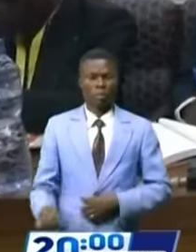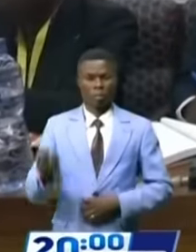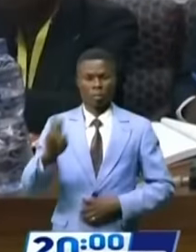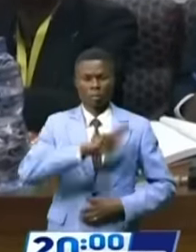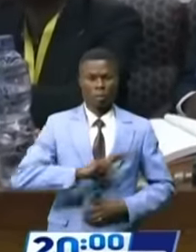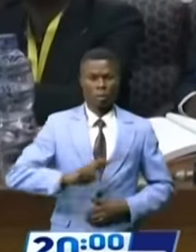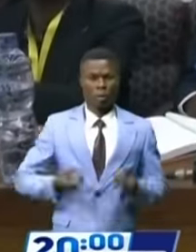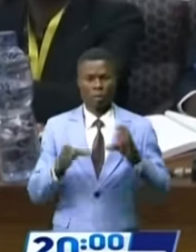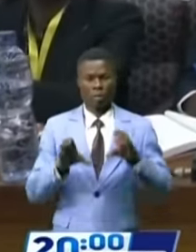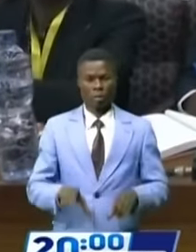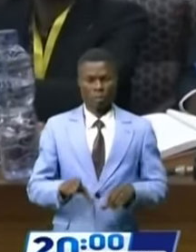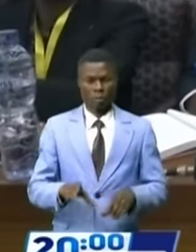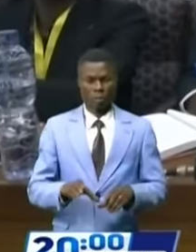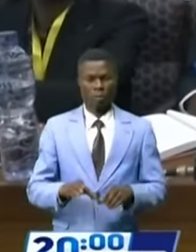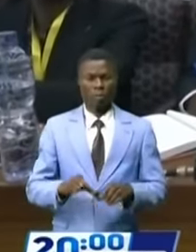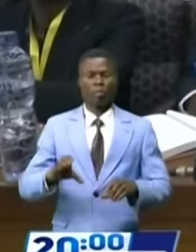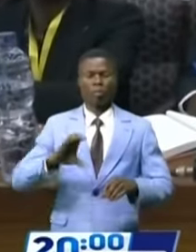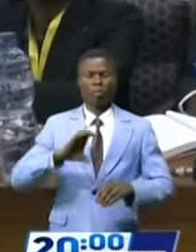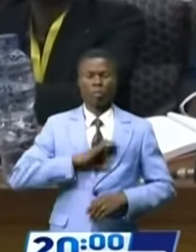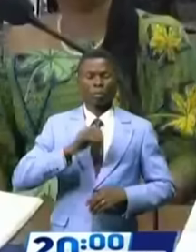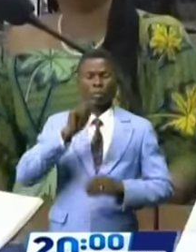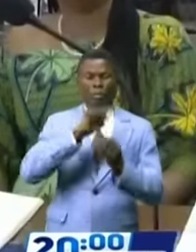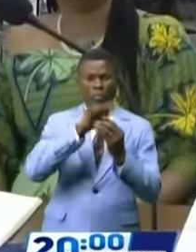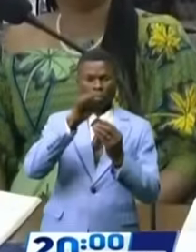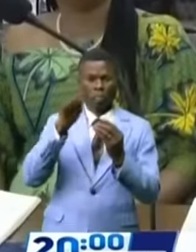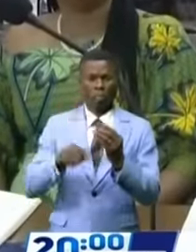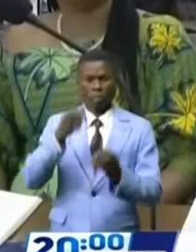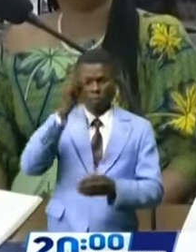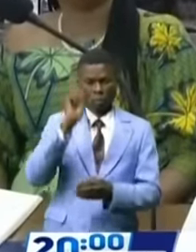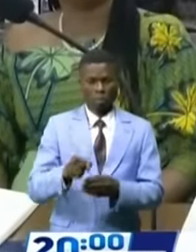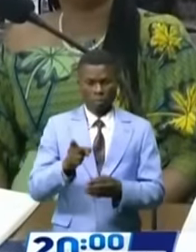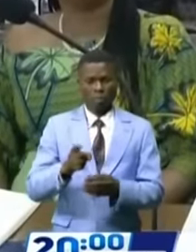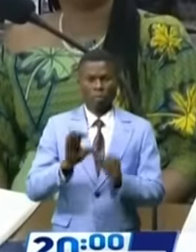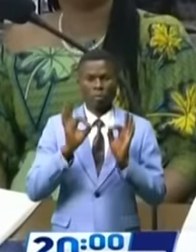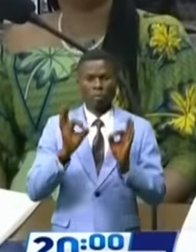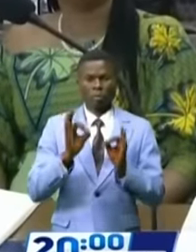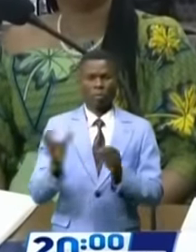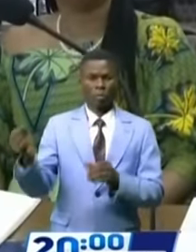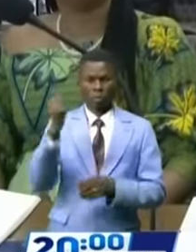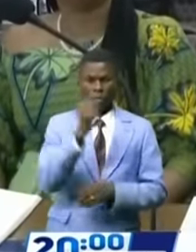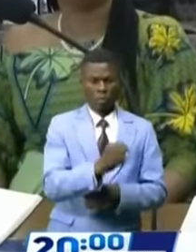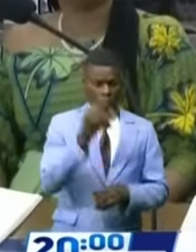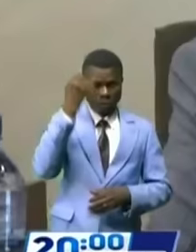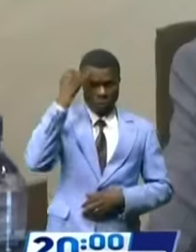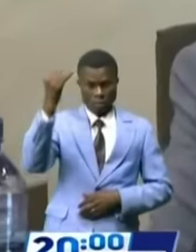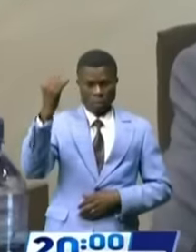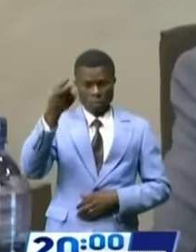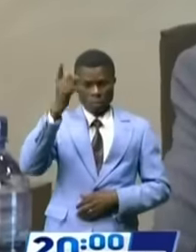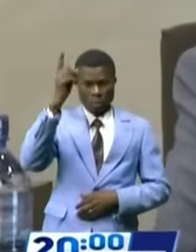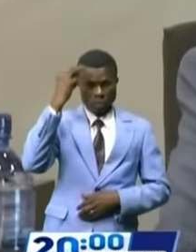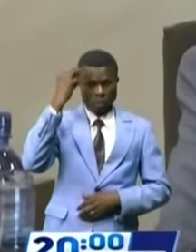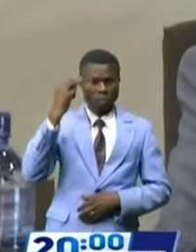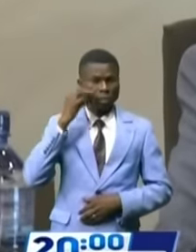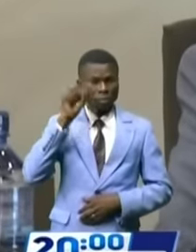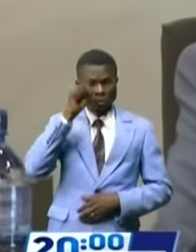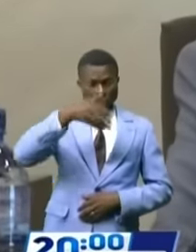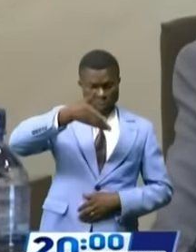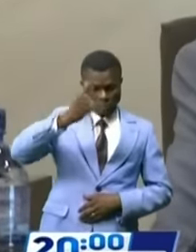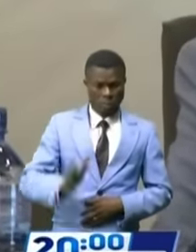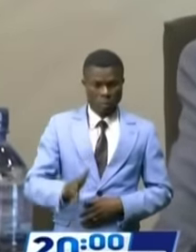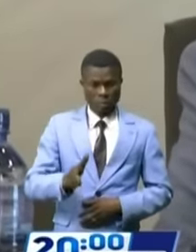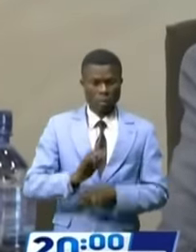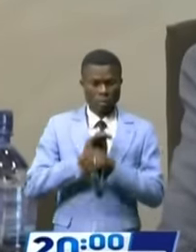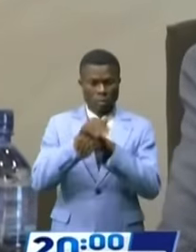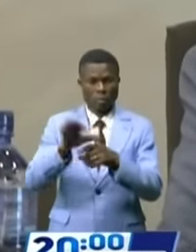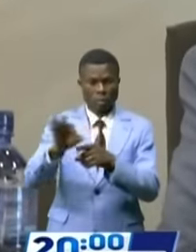République démocratique du Congo. Ces commissaires au compte, une centaine nouvellement nommés à l'initiative du Premier ministre. Ces experts viennent de